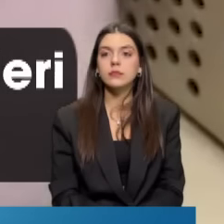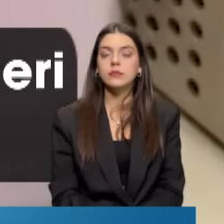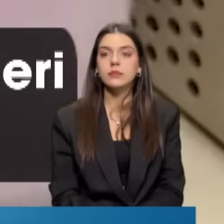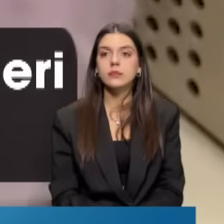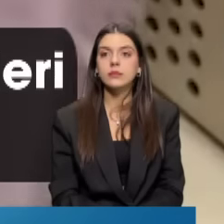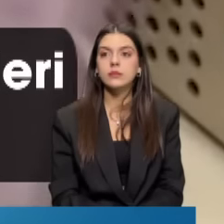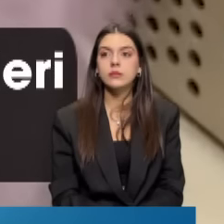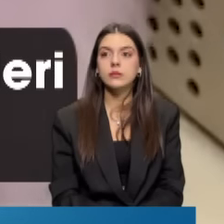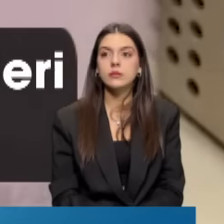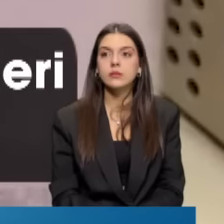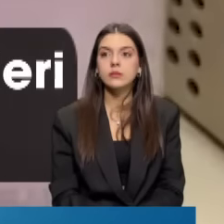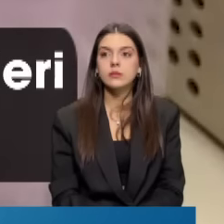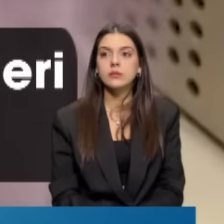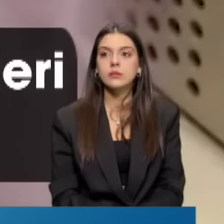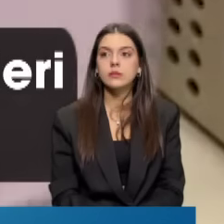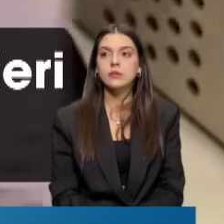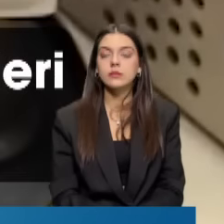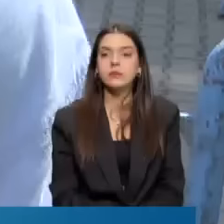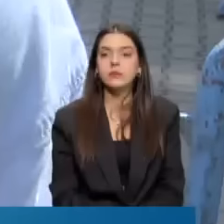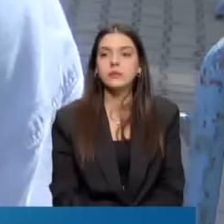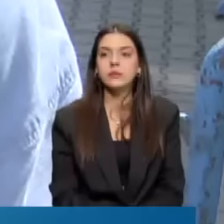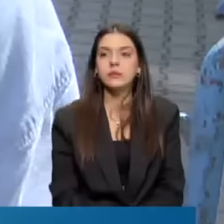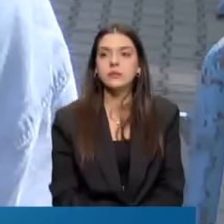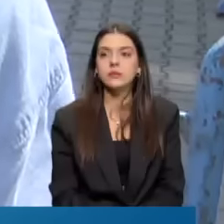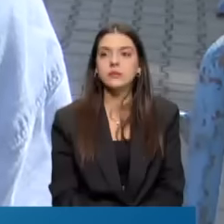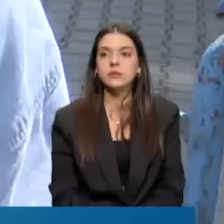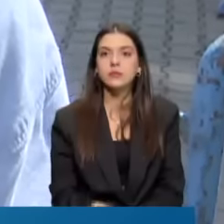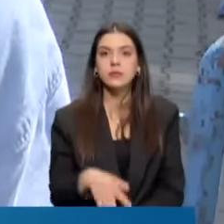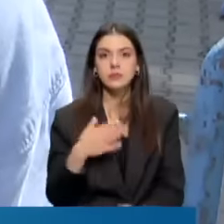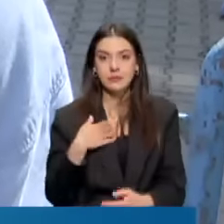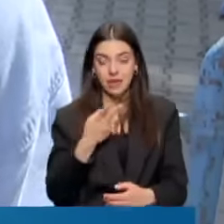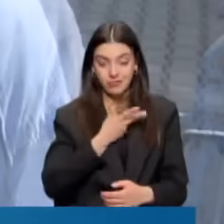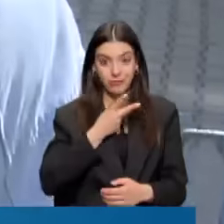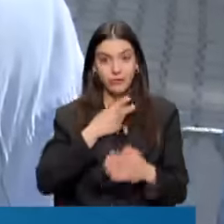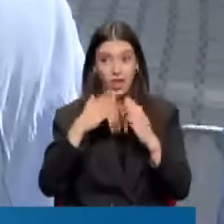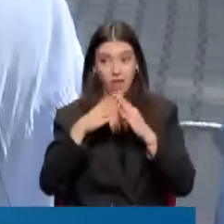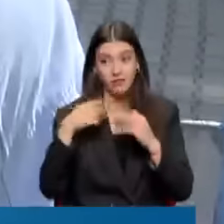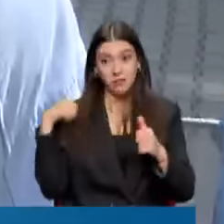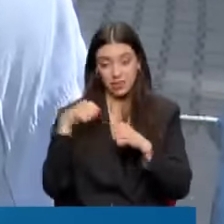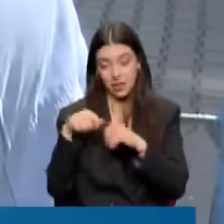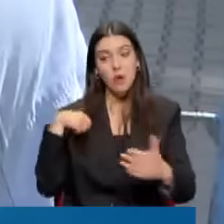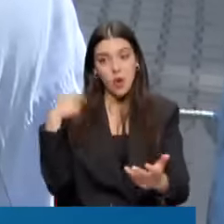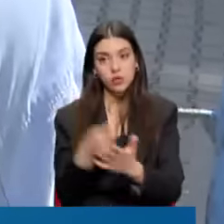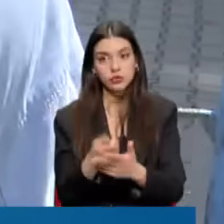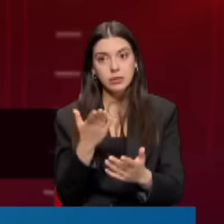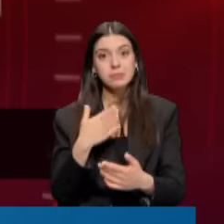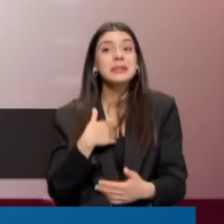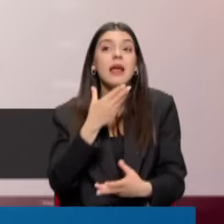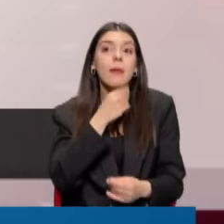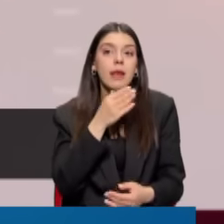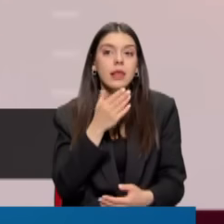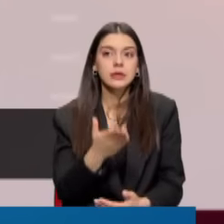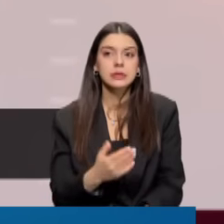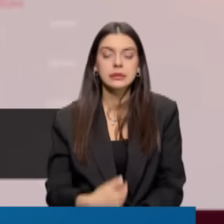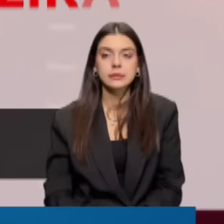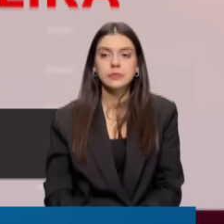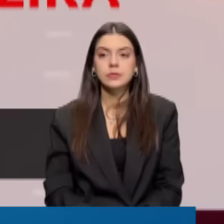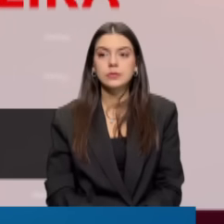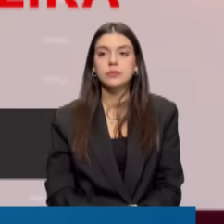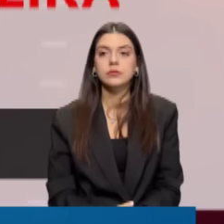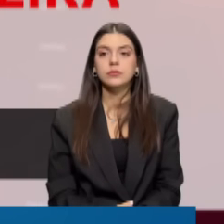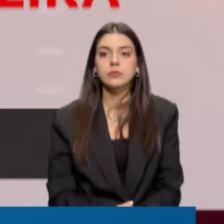taksit imkanı sunan borçlanma seçenekleri sunmamız dairemi satın mı alacağım ben bir daha biz bunu veremeyiz emekliyiz biz 1 milyon lira borçlanan